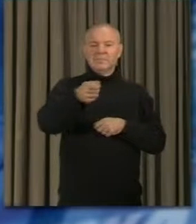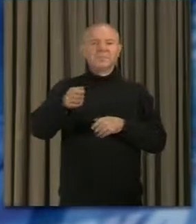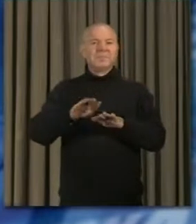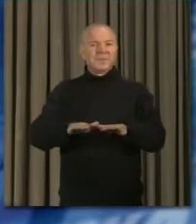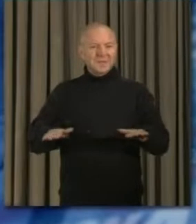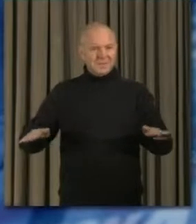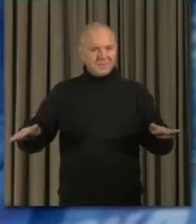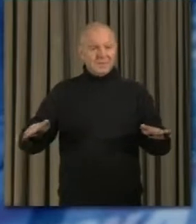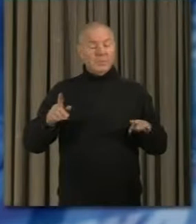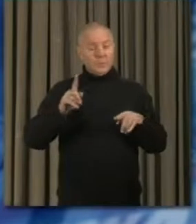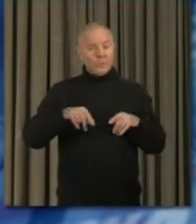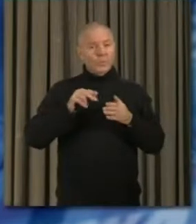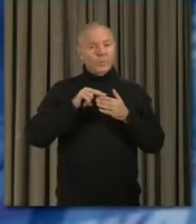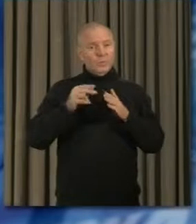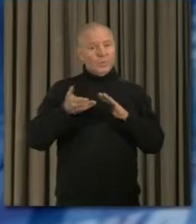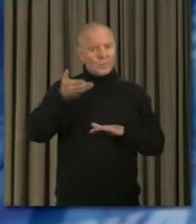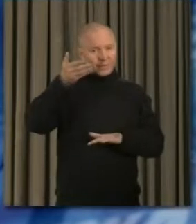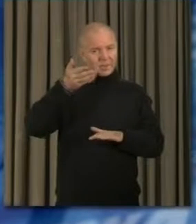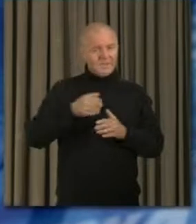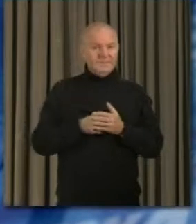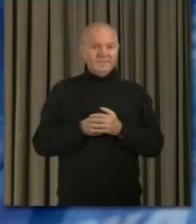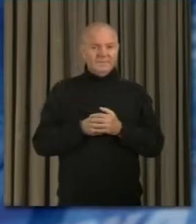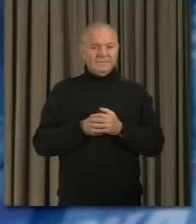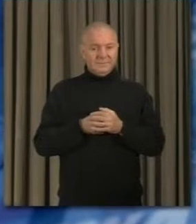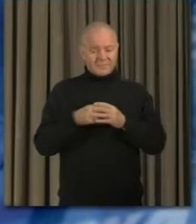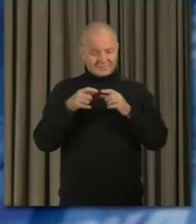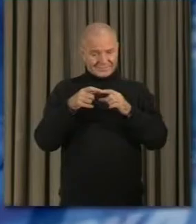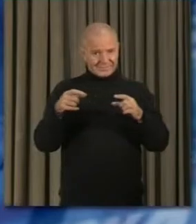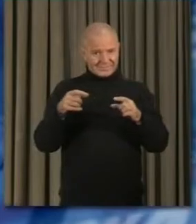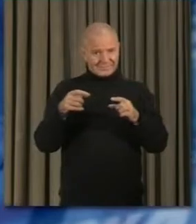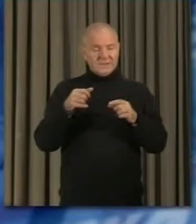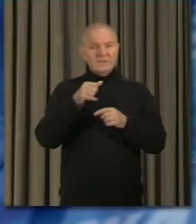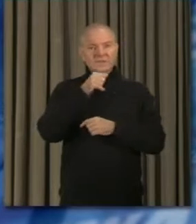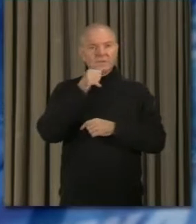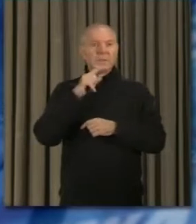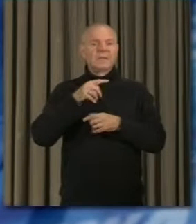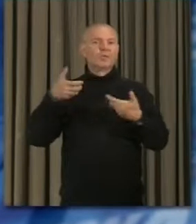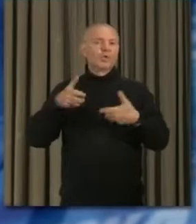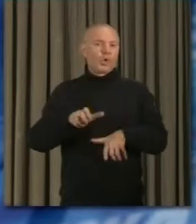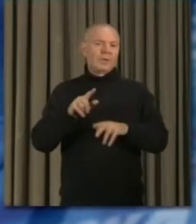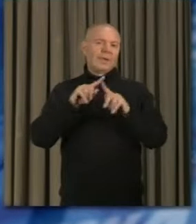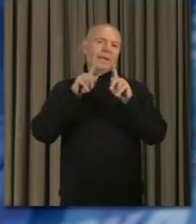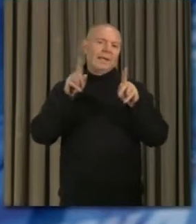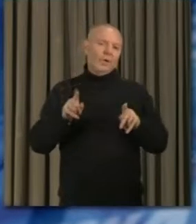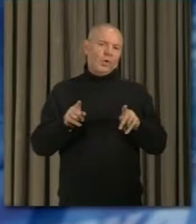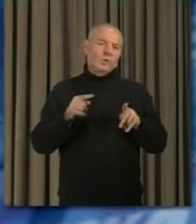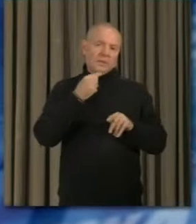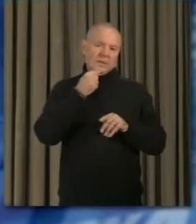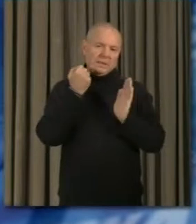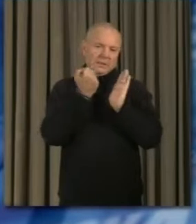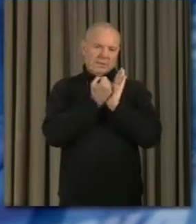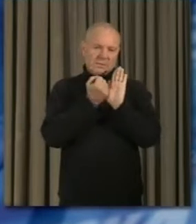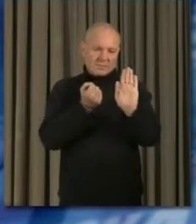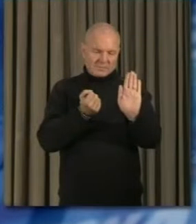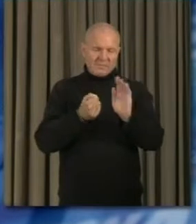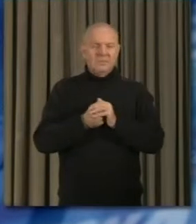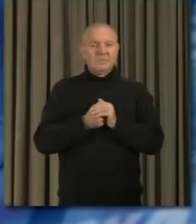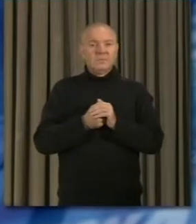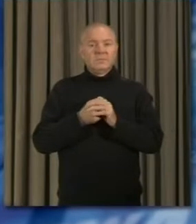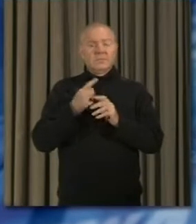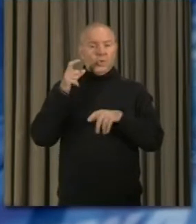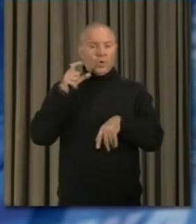presto arriverà anche alle medie inferiore la card questa permetterà di ottenere sconti nei negozi che la esporranno i ragazzi dovranno essere